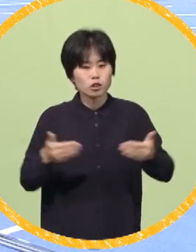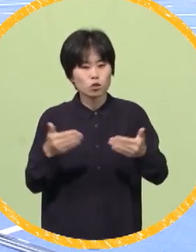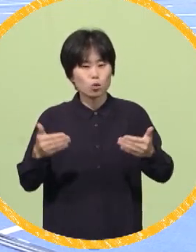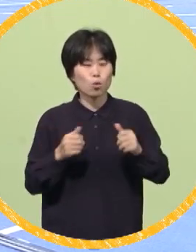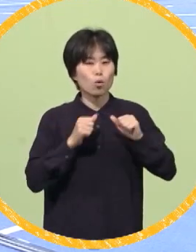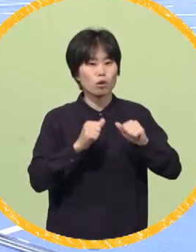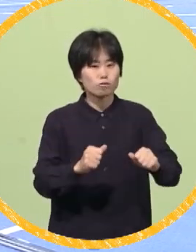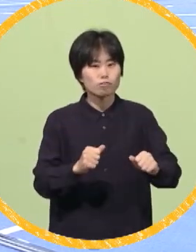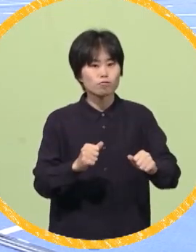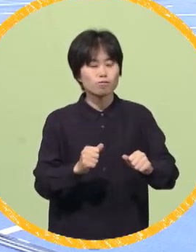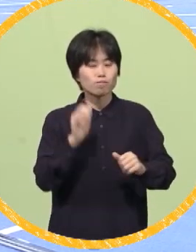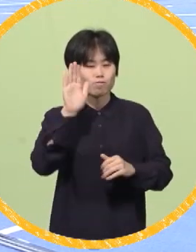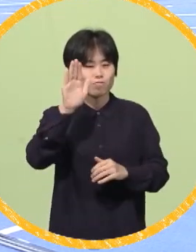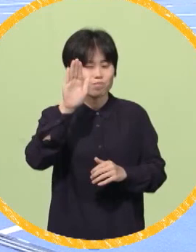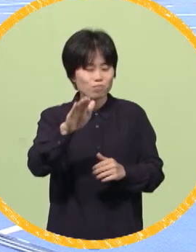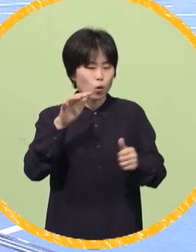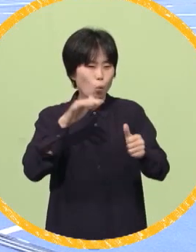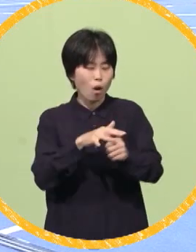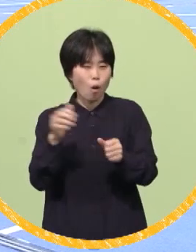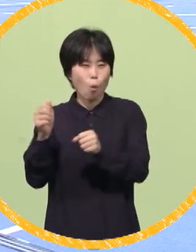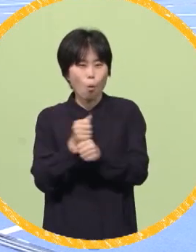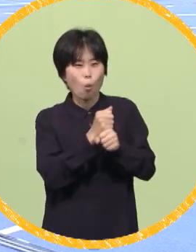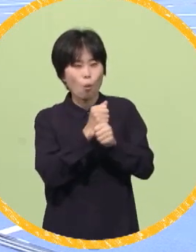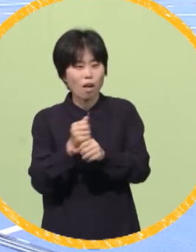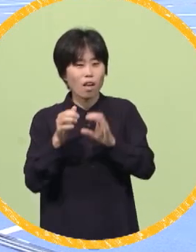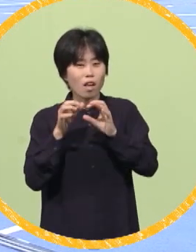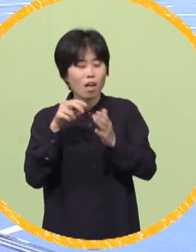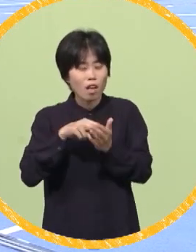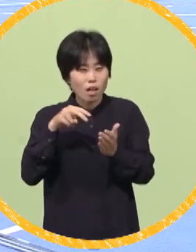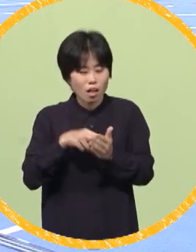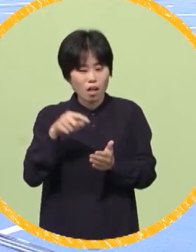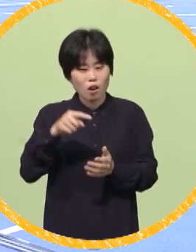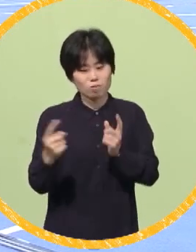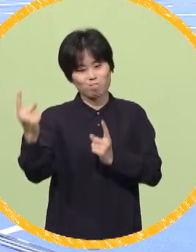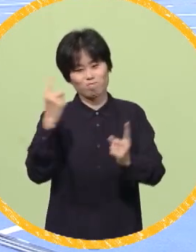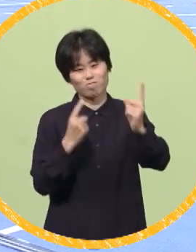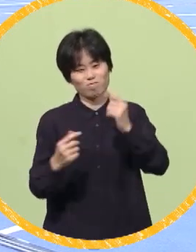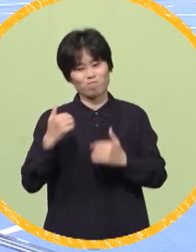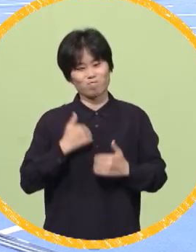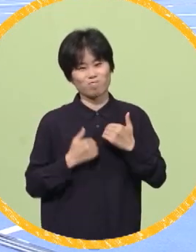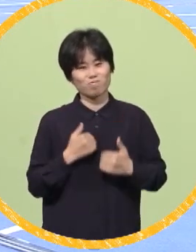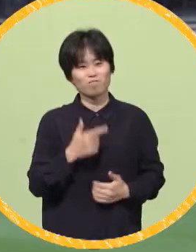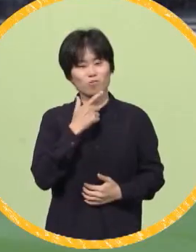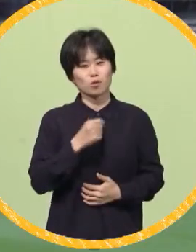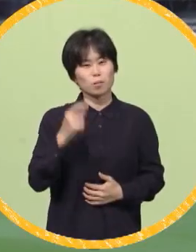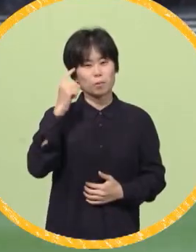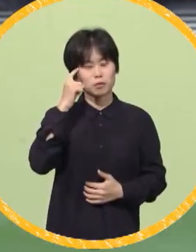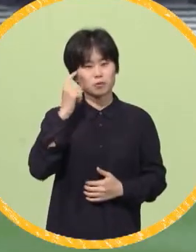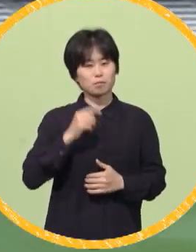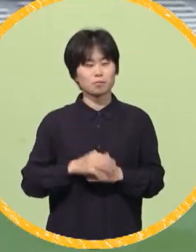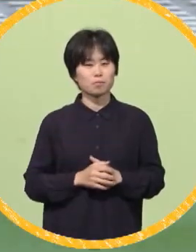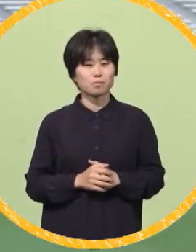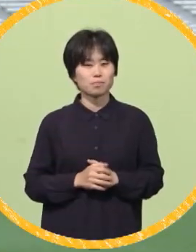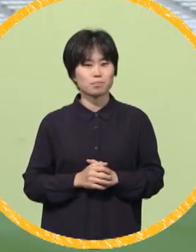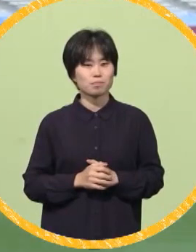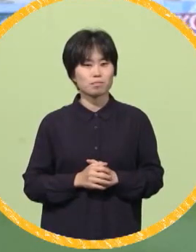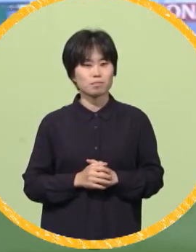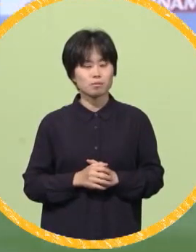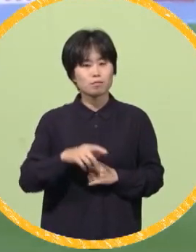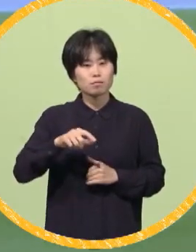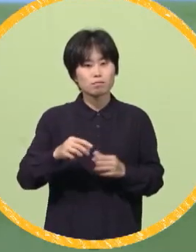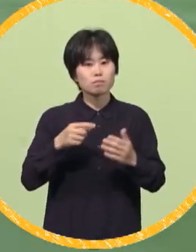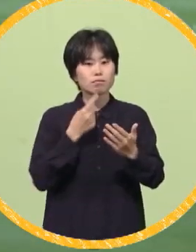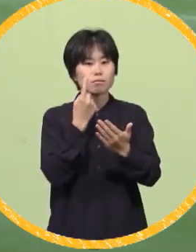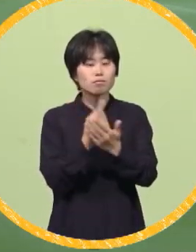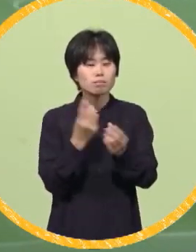ていただいて、今度はファンサポーターとして等々力に遊びに来てくれたらいいなと思ってます。 この日参加した障